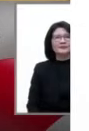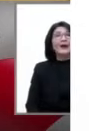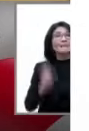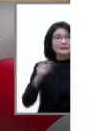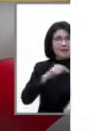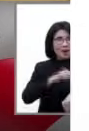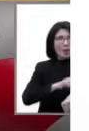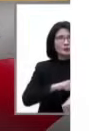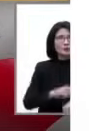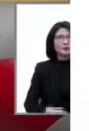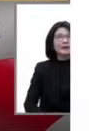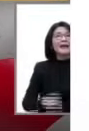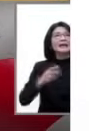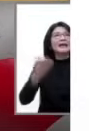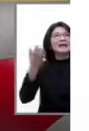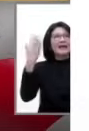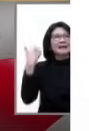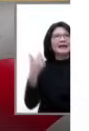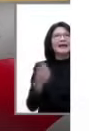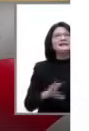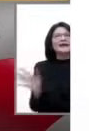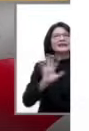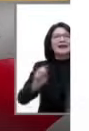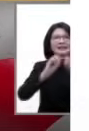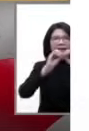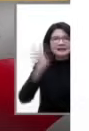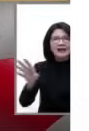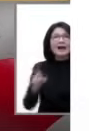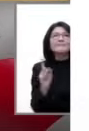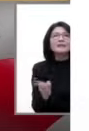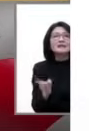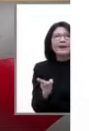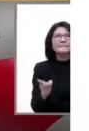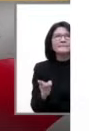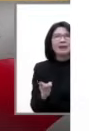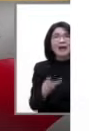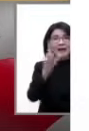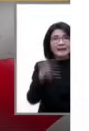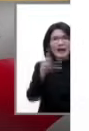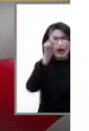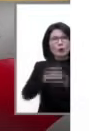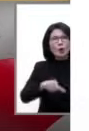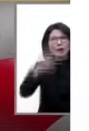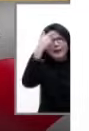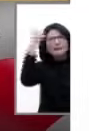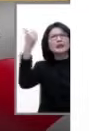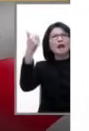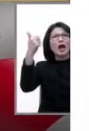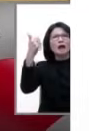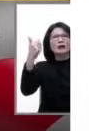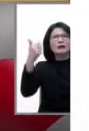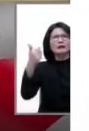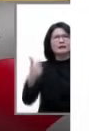tahun kemudian pada proses pemilihannya hampir ee bertanding dengan kotak kosong kemudian sekarang dapat